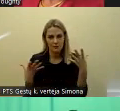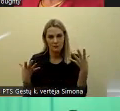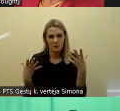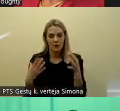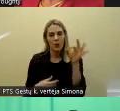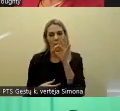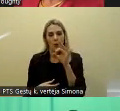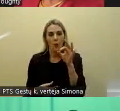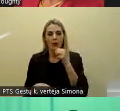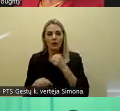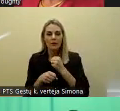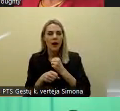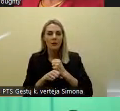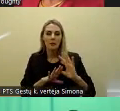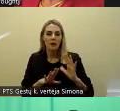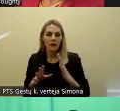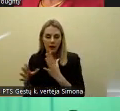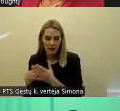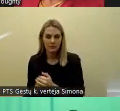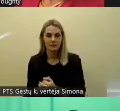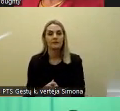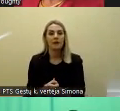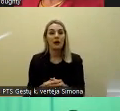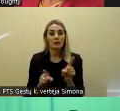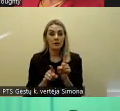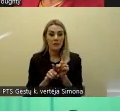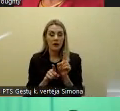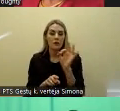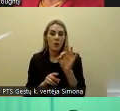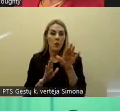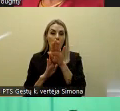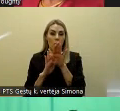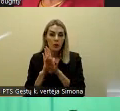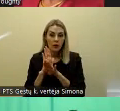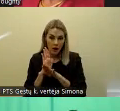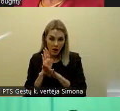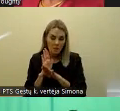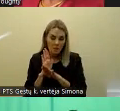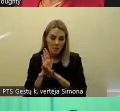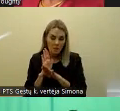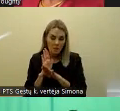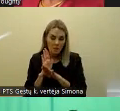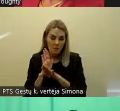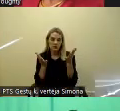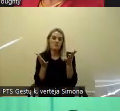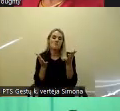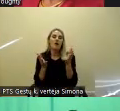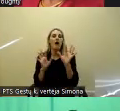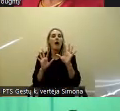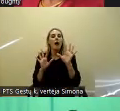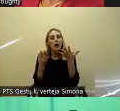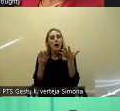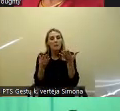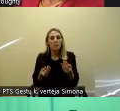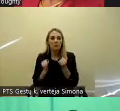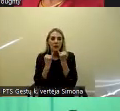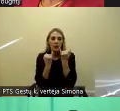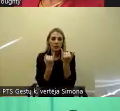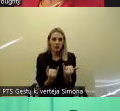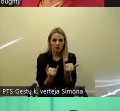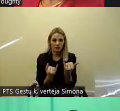darbu ir nuseklumu, kalbant apie programą, apie ugdymo turinį. Ir tai yra mūsų pagrindinė tema. Mums bus